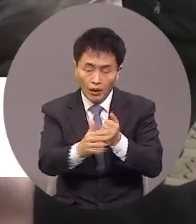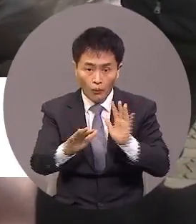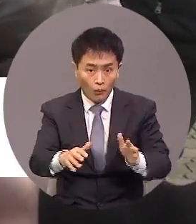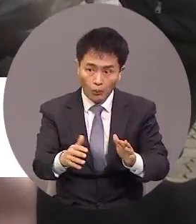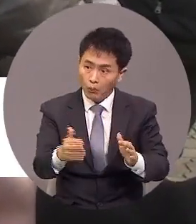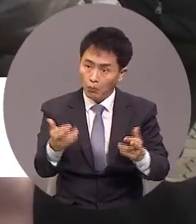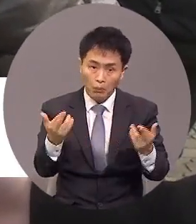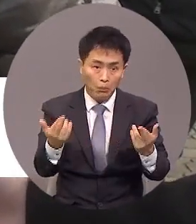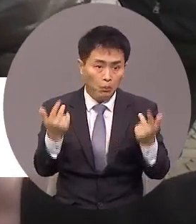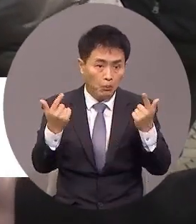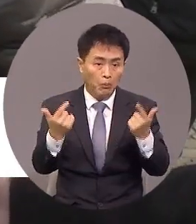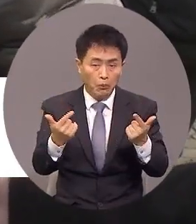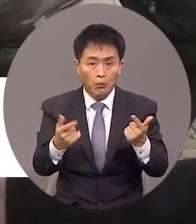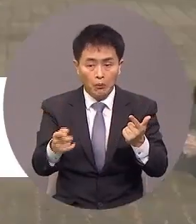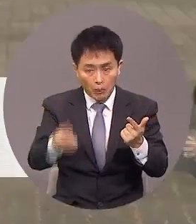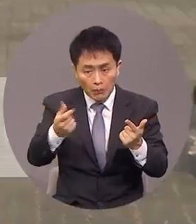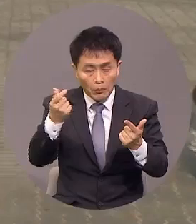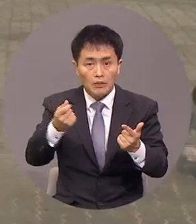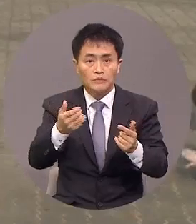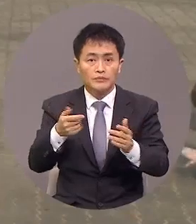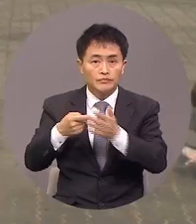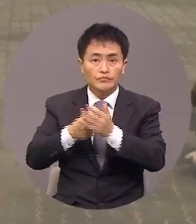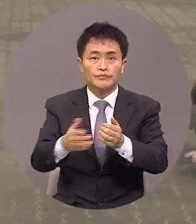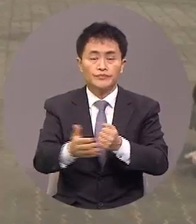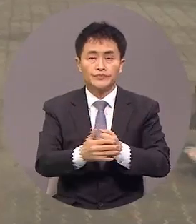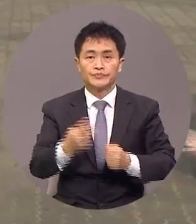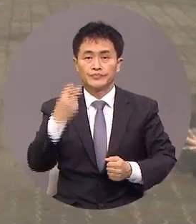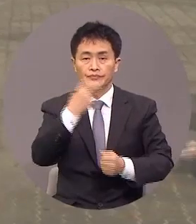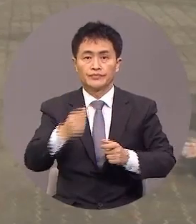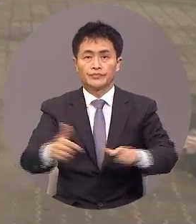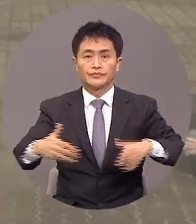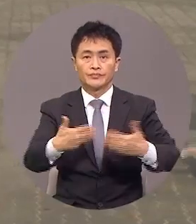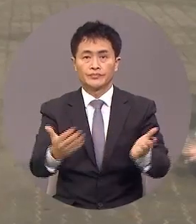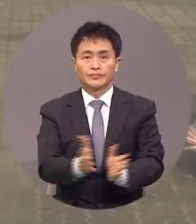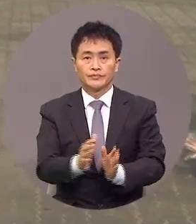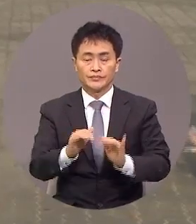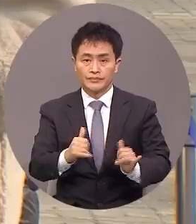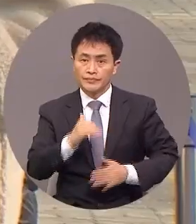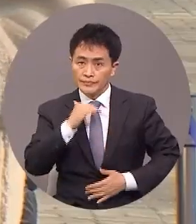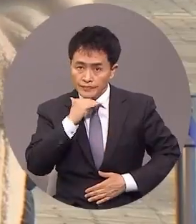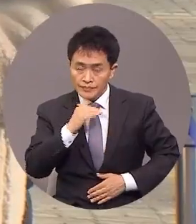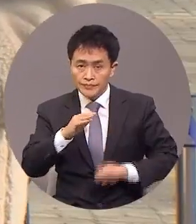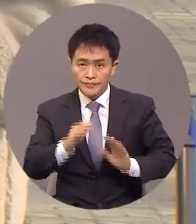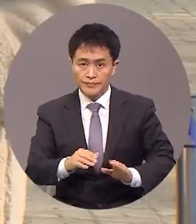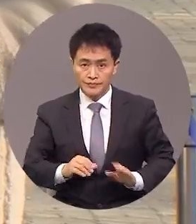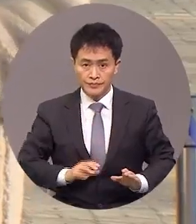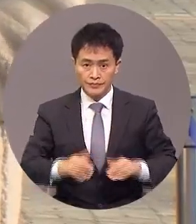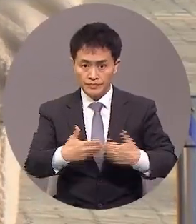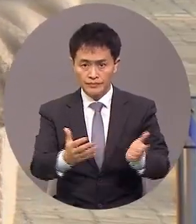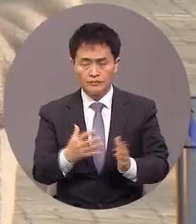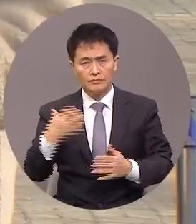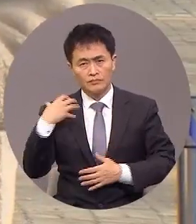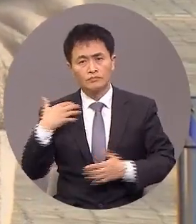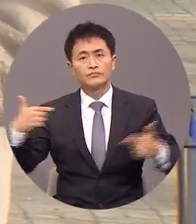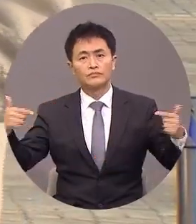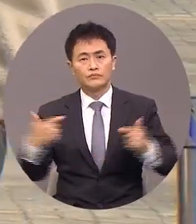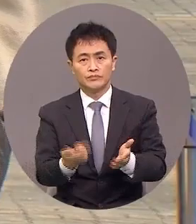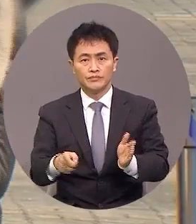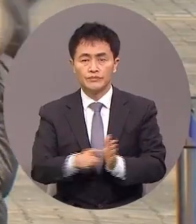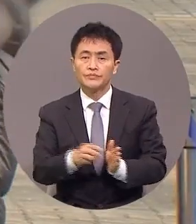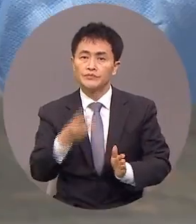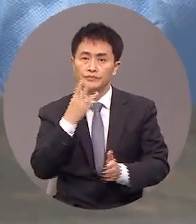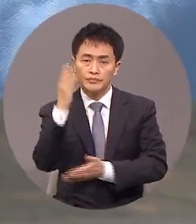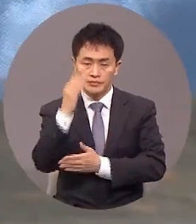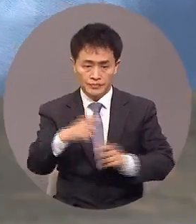한가하고 좀 빨리빨리 하고. 검사량 급증으로 늘어난 대기 시간과 보건소의 부담을 줄이기 위해